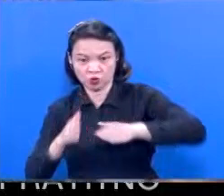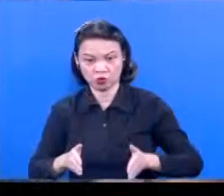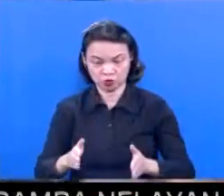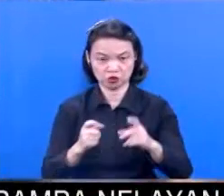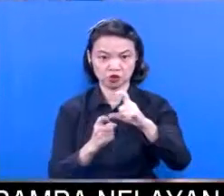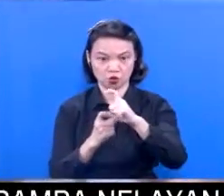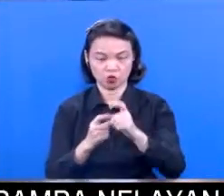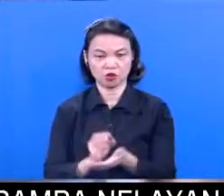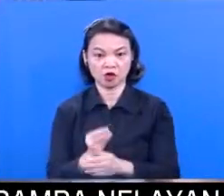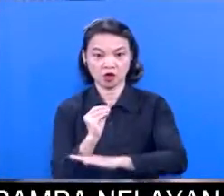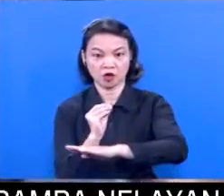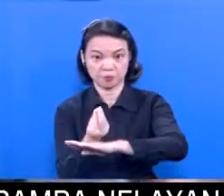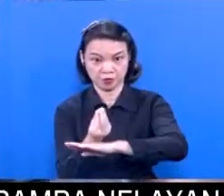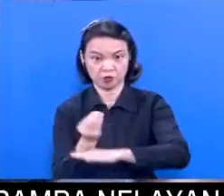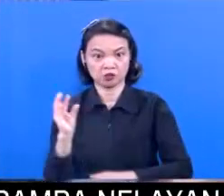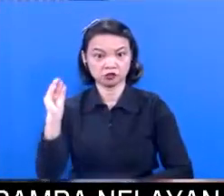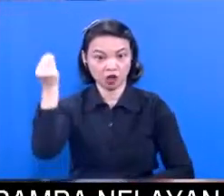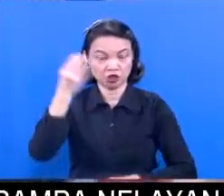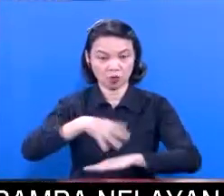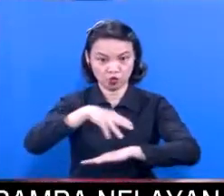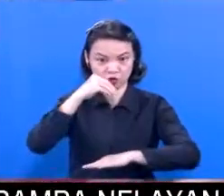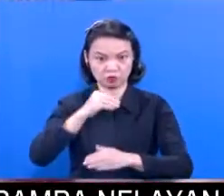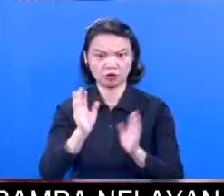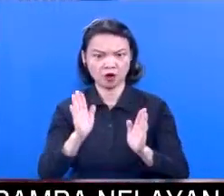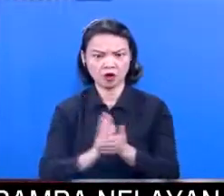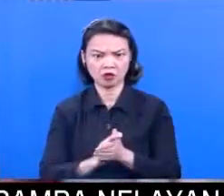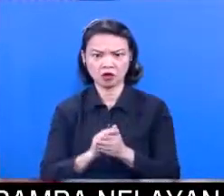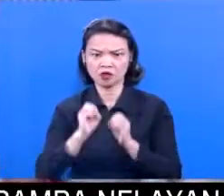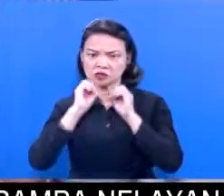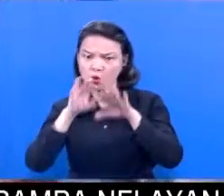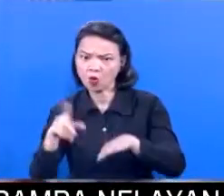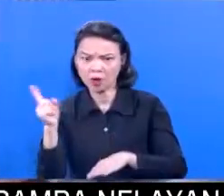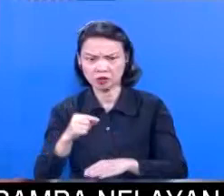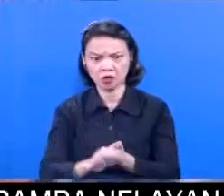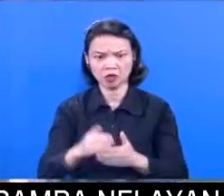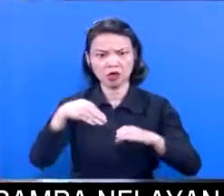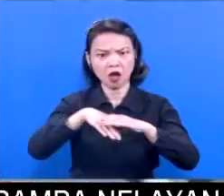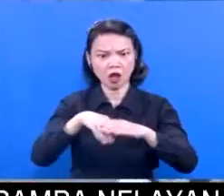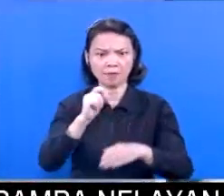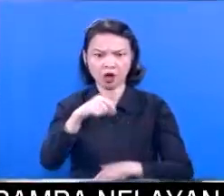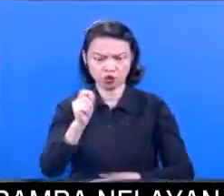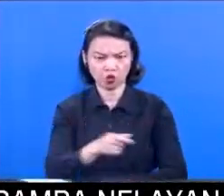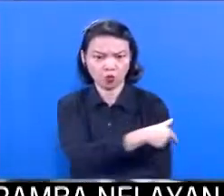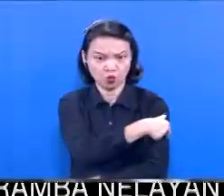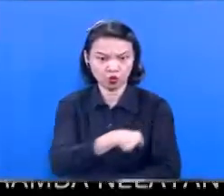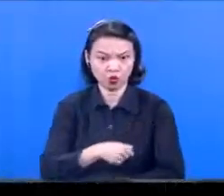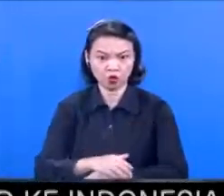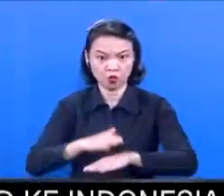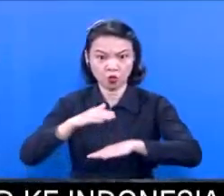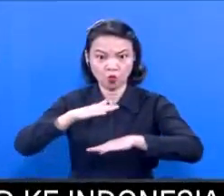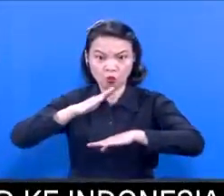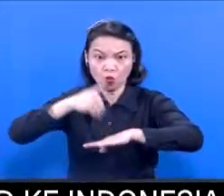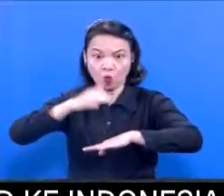Gambir, Jakarta Pusat. Hal ini dilakukan setelah tidak ada respon dari dalam. Meski petugas telah beberapa kali berteriak,